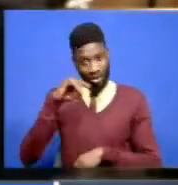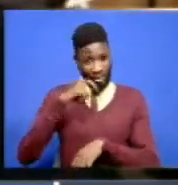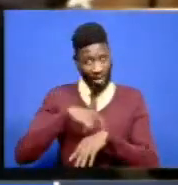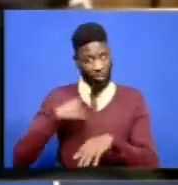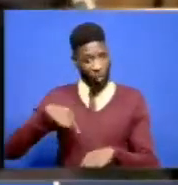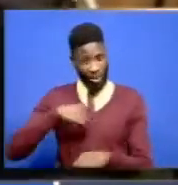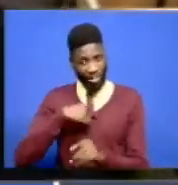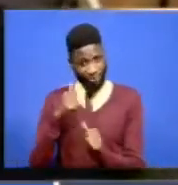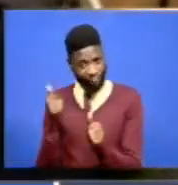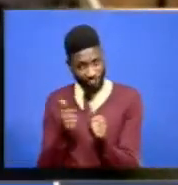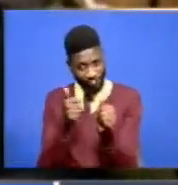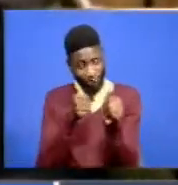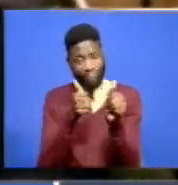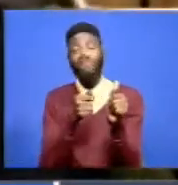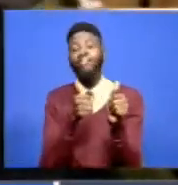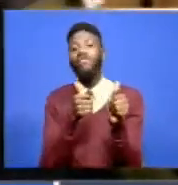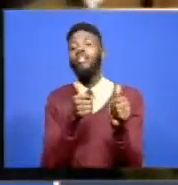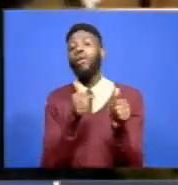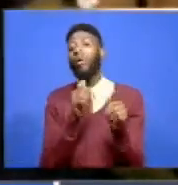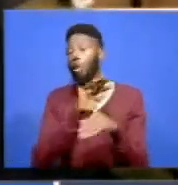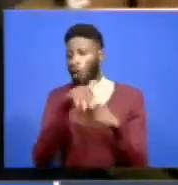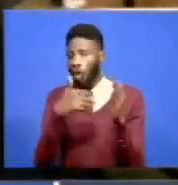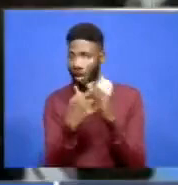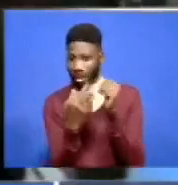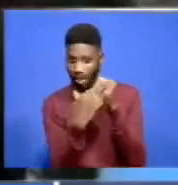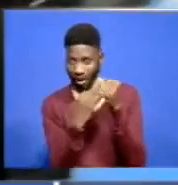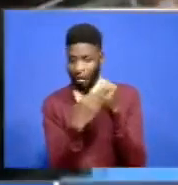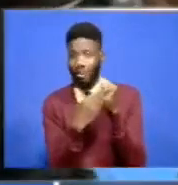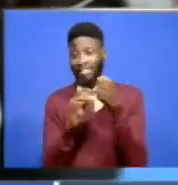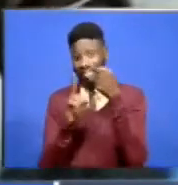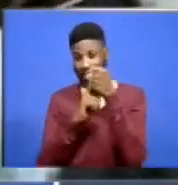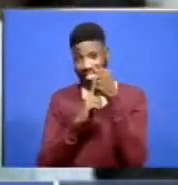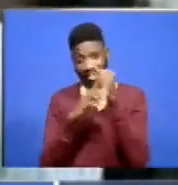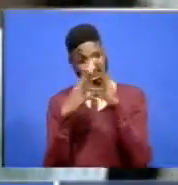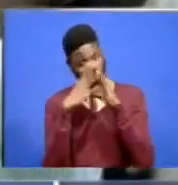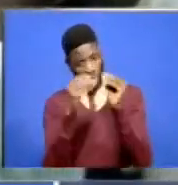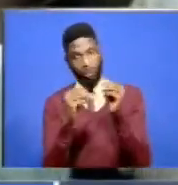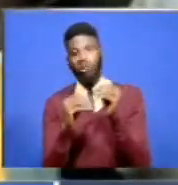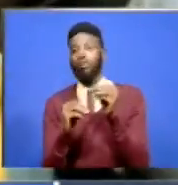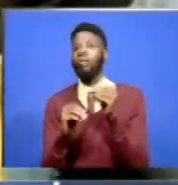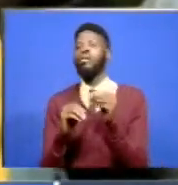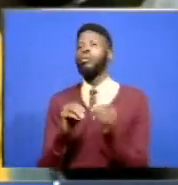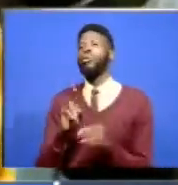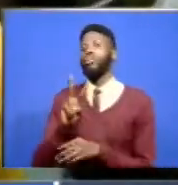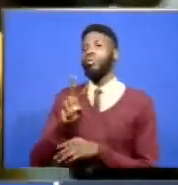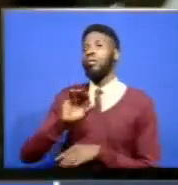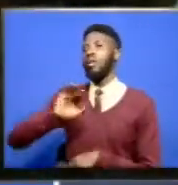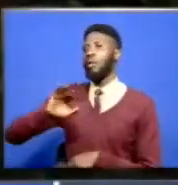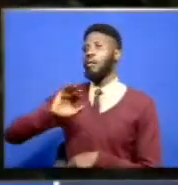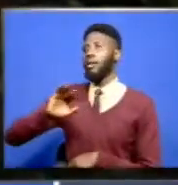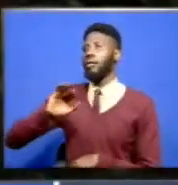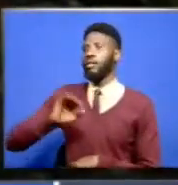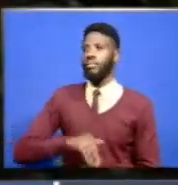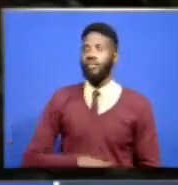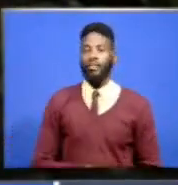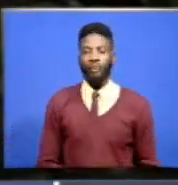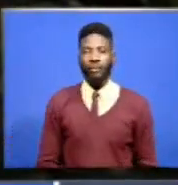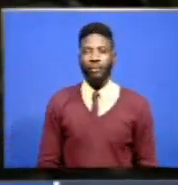wanane. Wasita wametoroka, tumebaki na wawili.